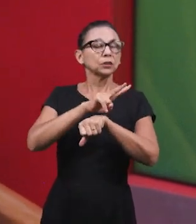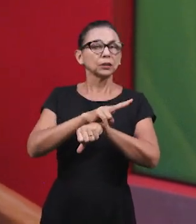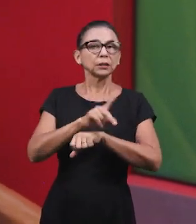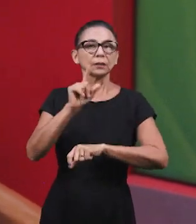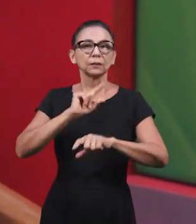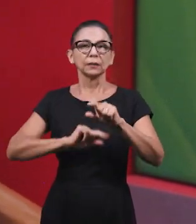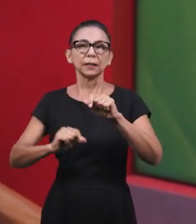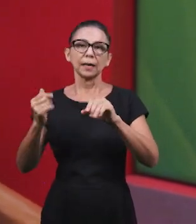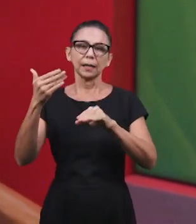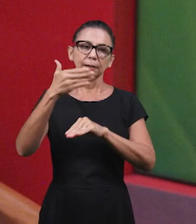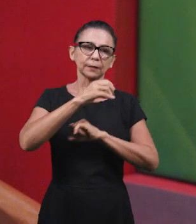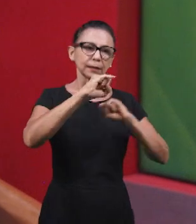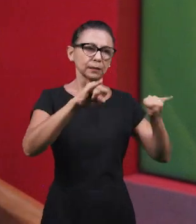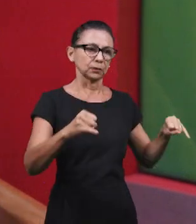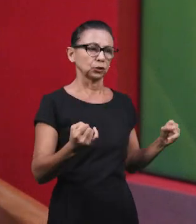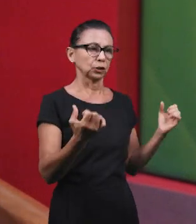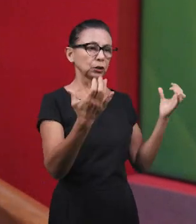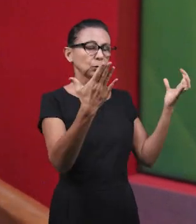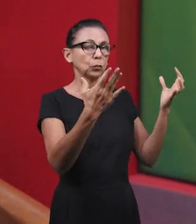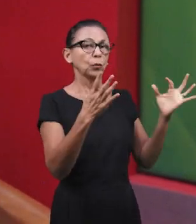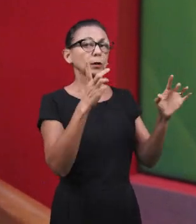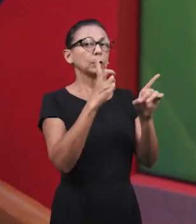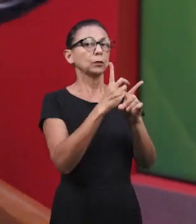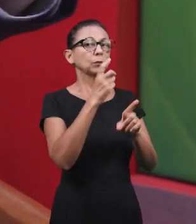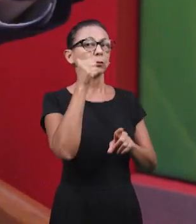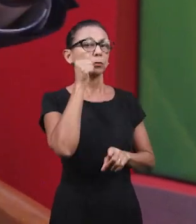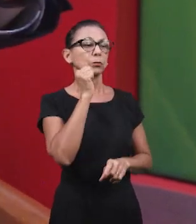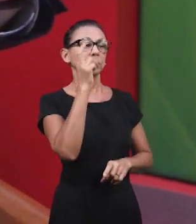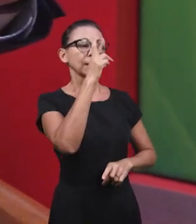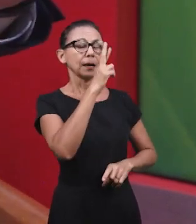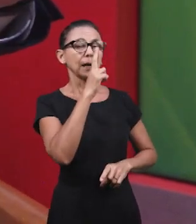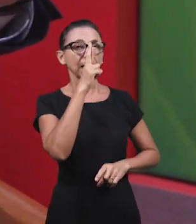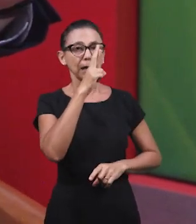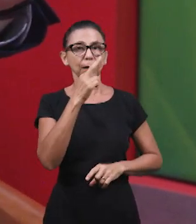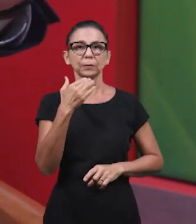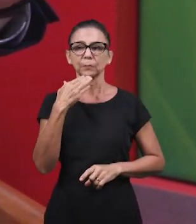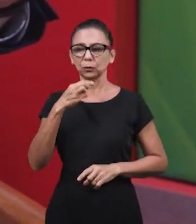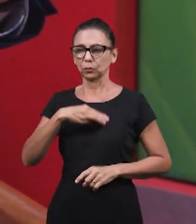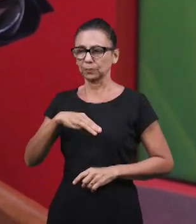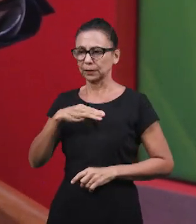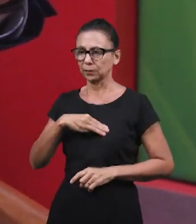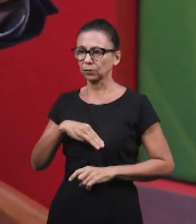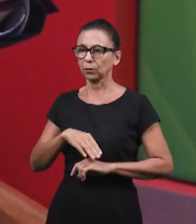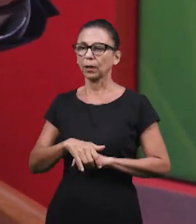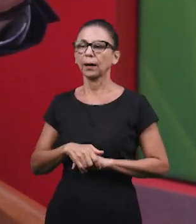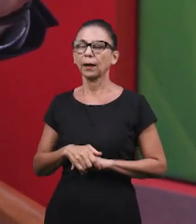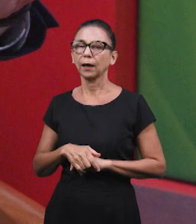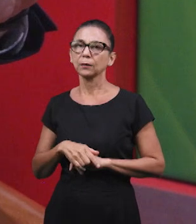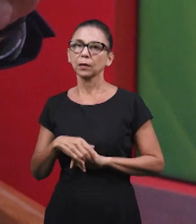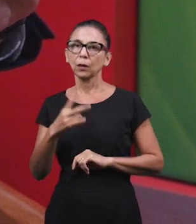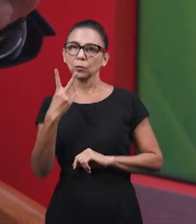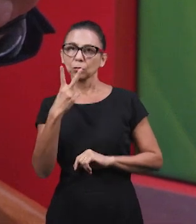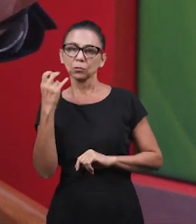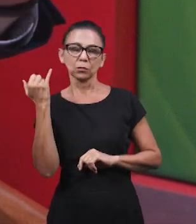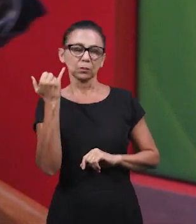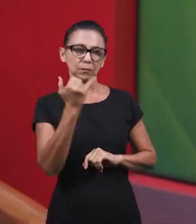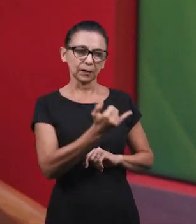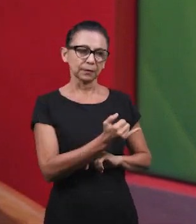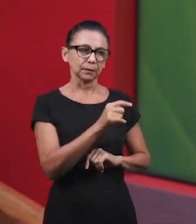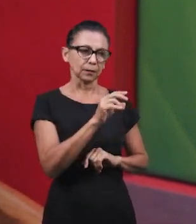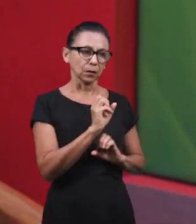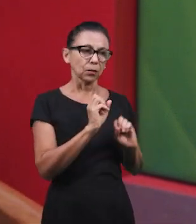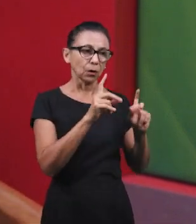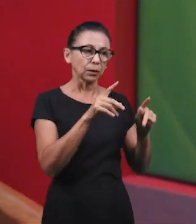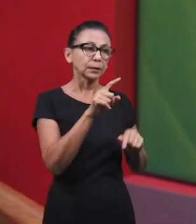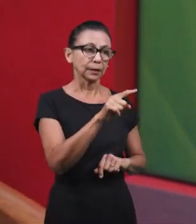maison et quand la ville sera envahie, toi, tu seras